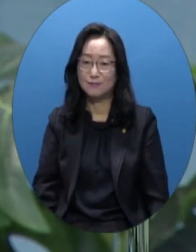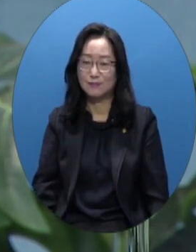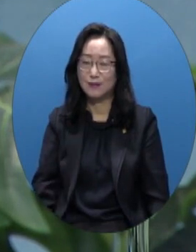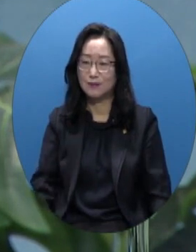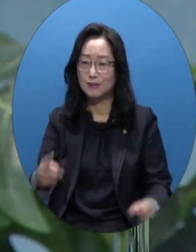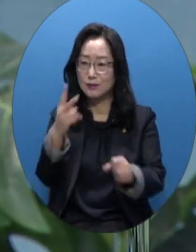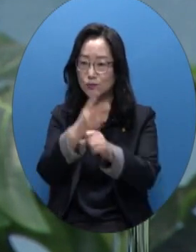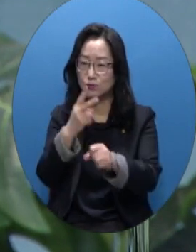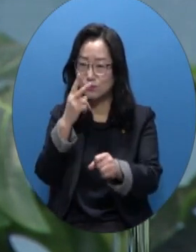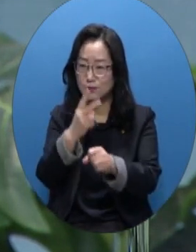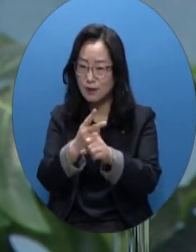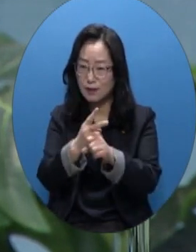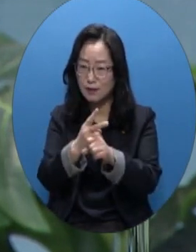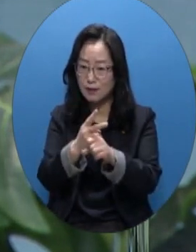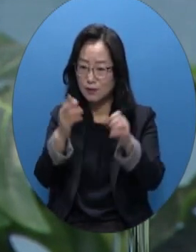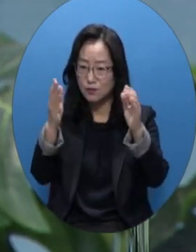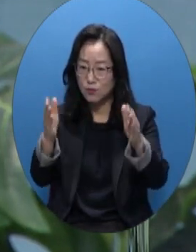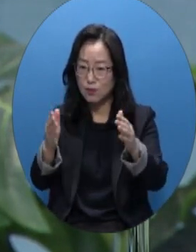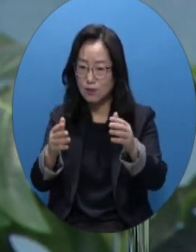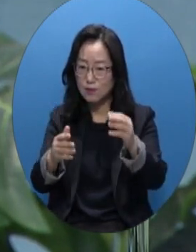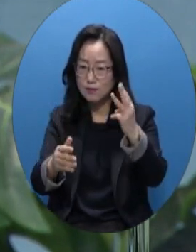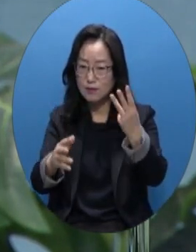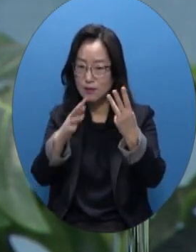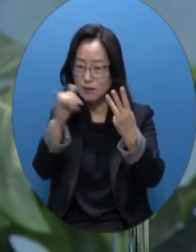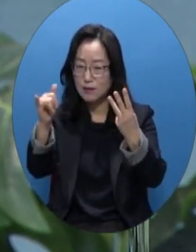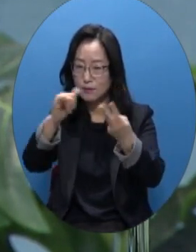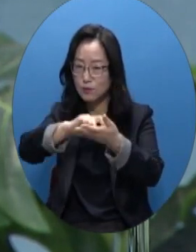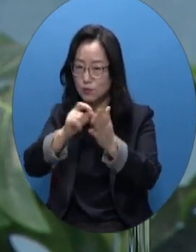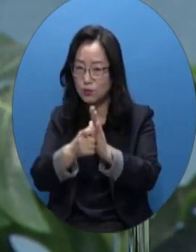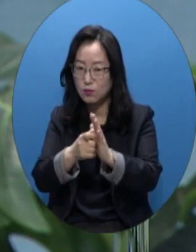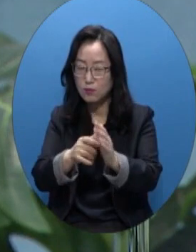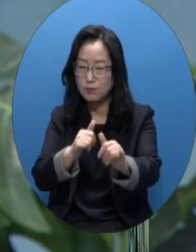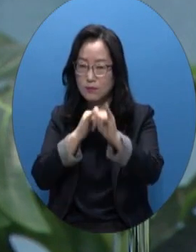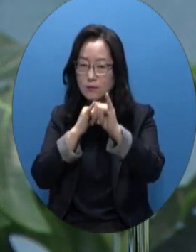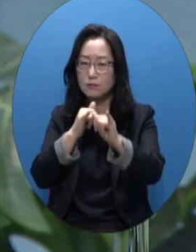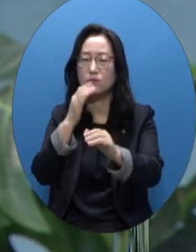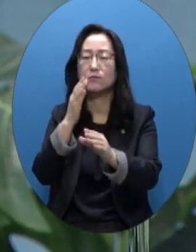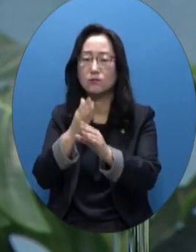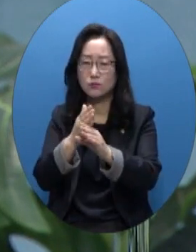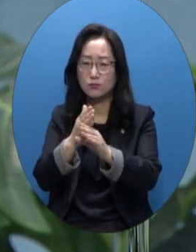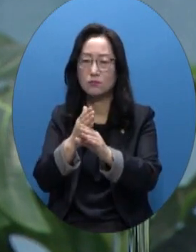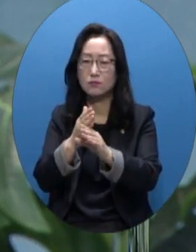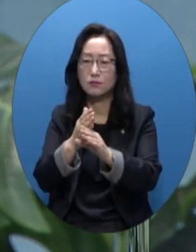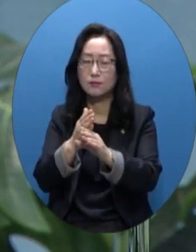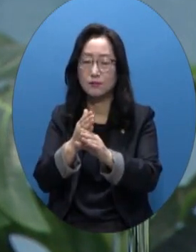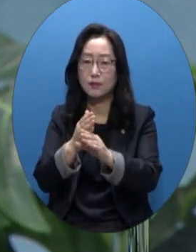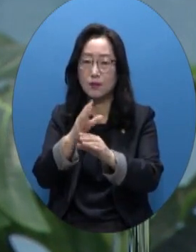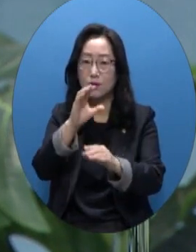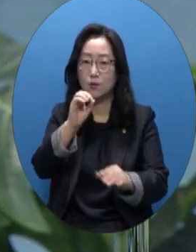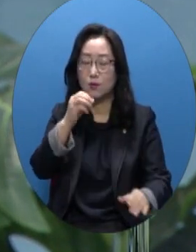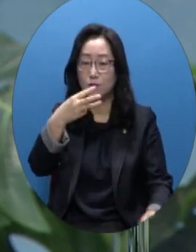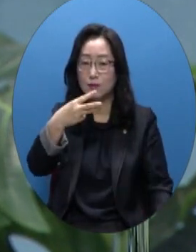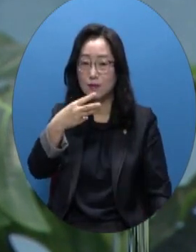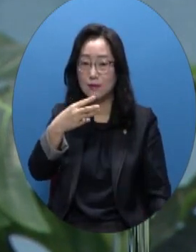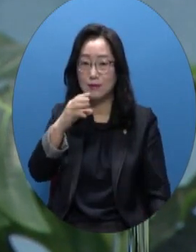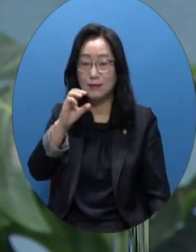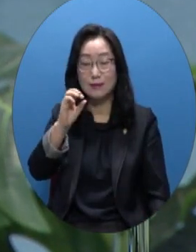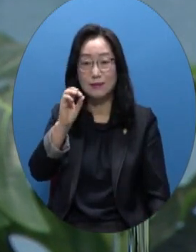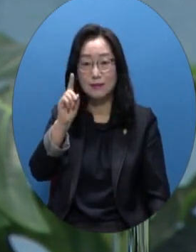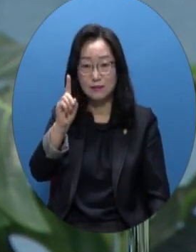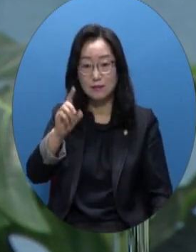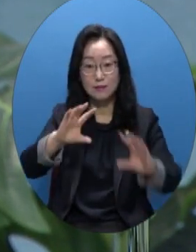2시간에 세 사람 등도 는 지금도 목숨을 포기하고 있습니다 oecd 국가 중에서